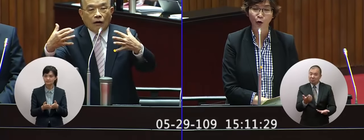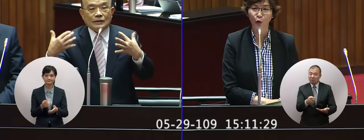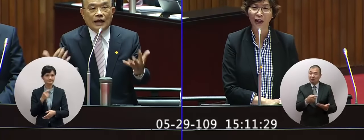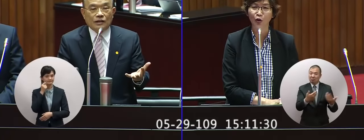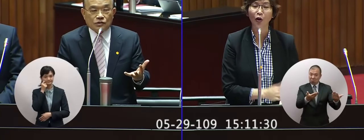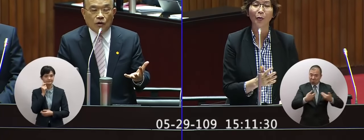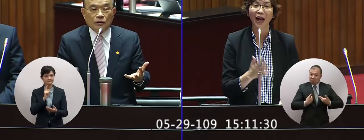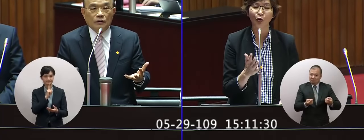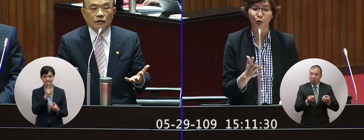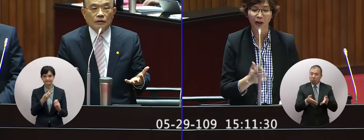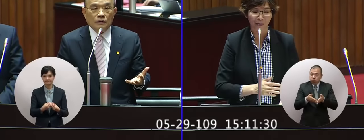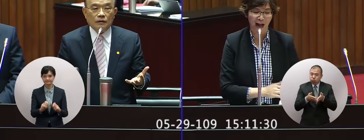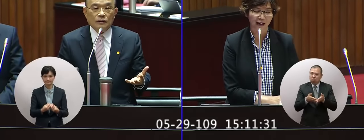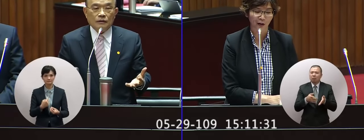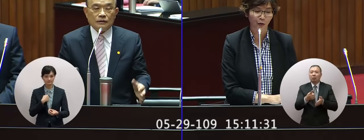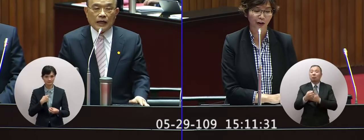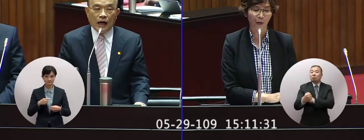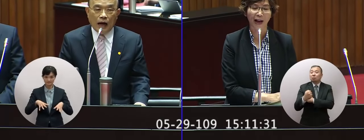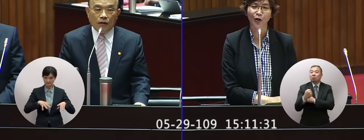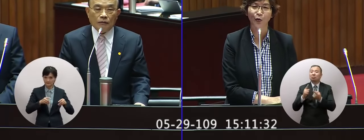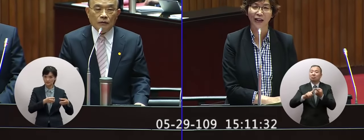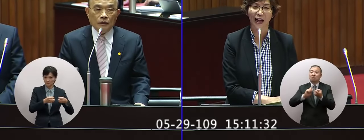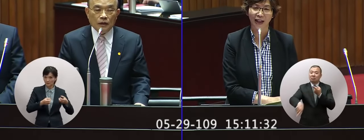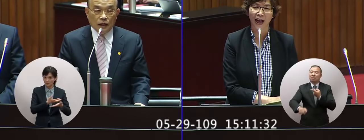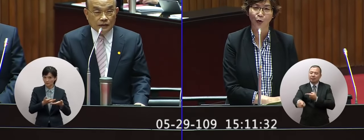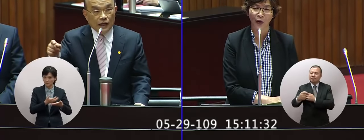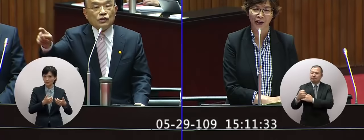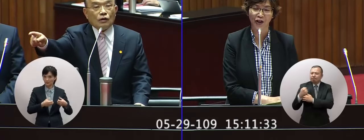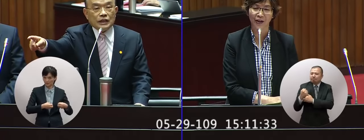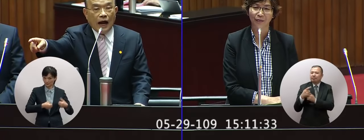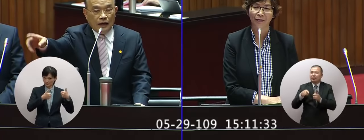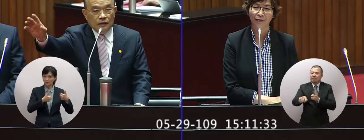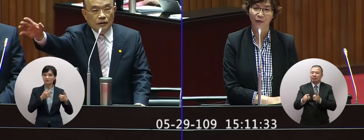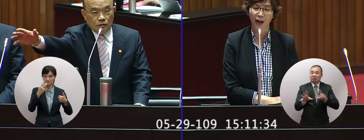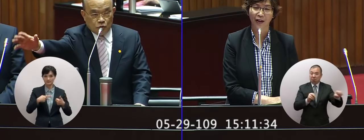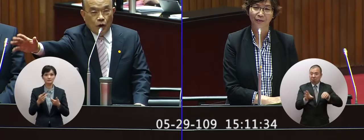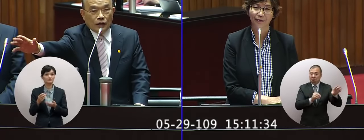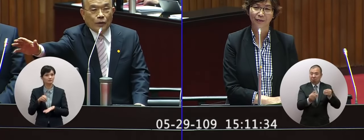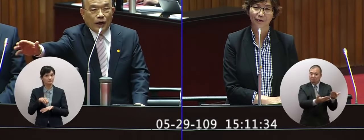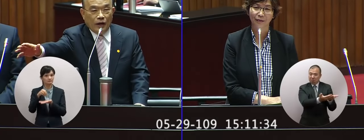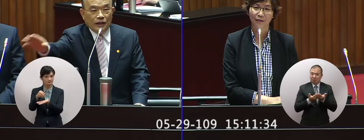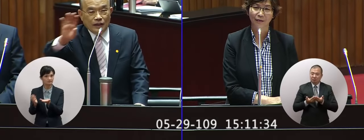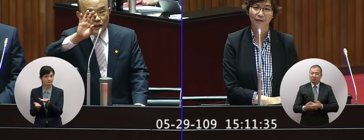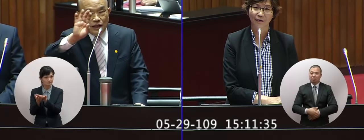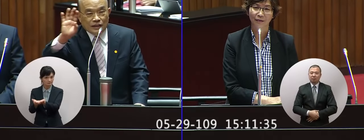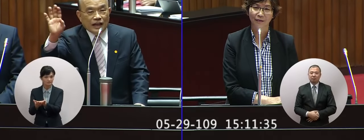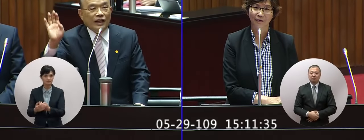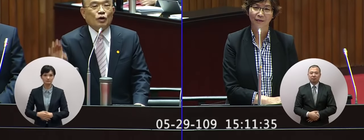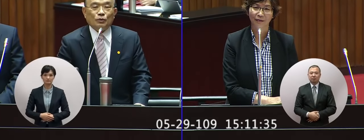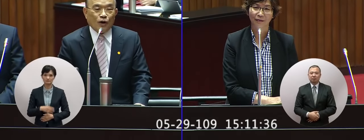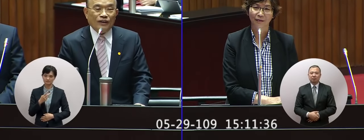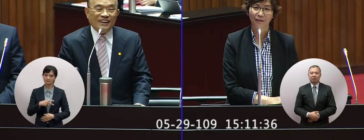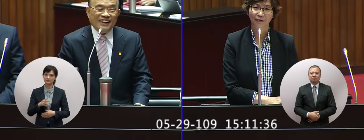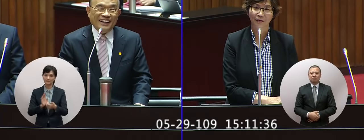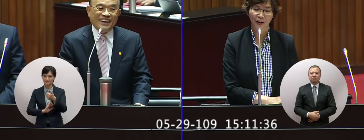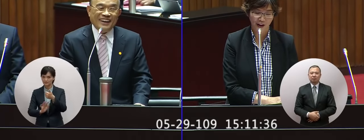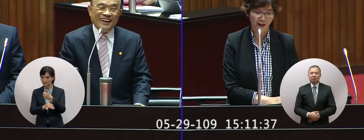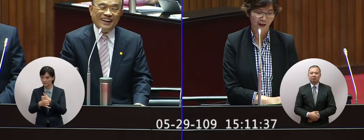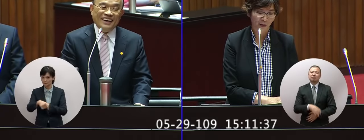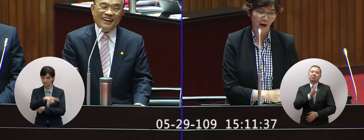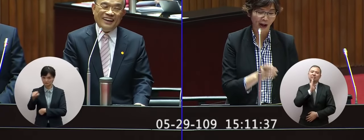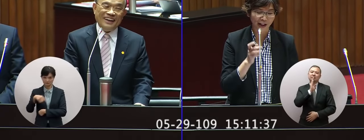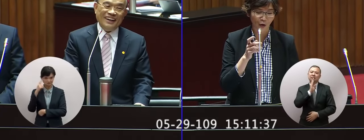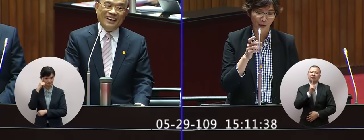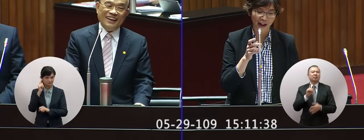要讲好才能 送，所以我们要努力嘛，努力就把它送进来，再来。 而且一送进来，所有的委员一定意见也都不同。